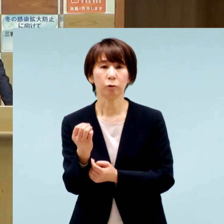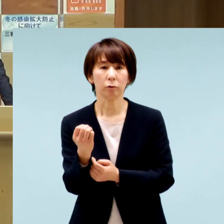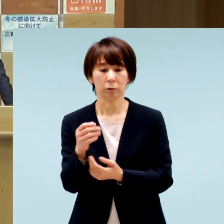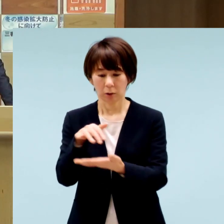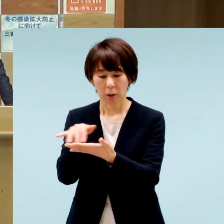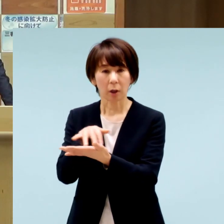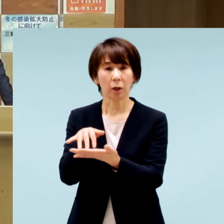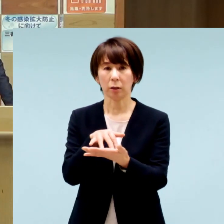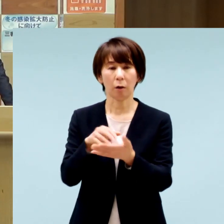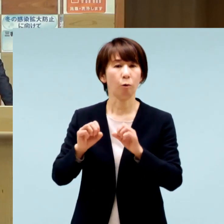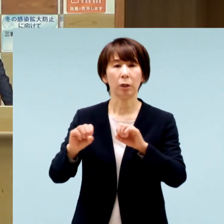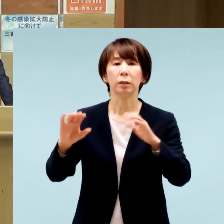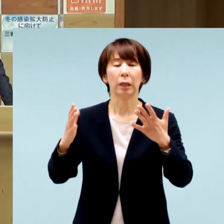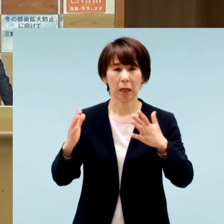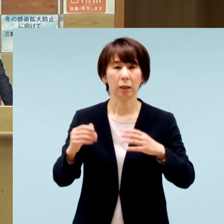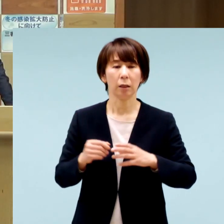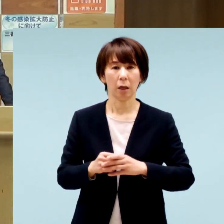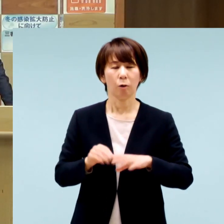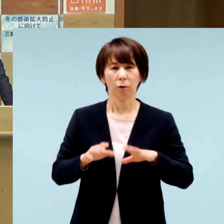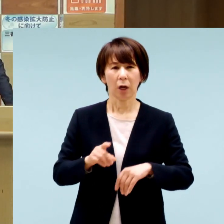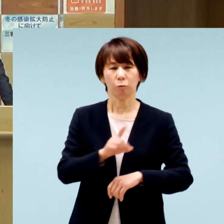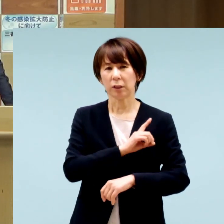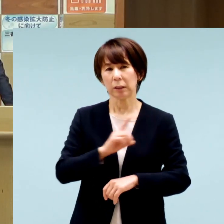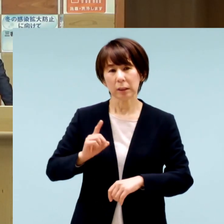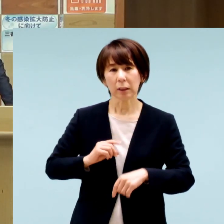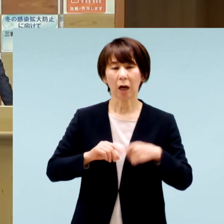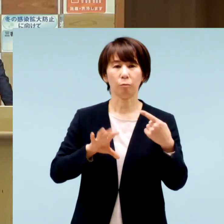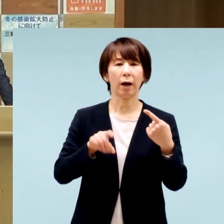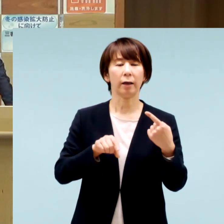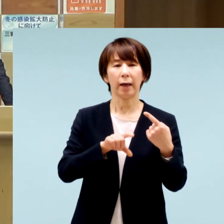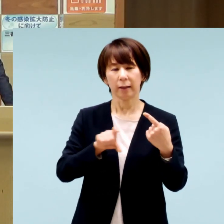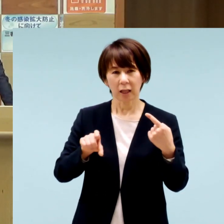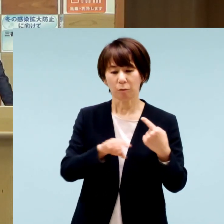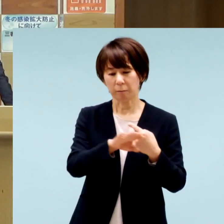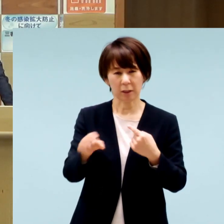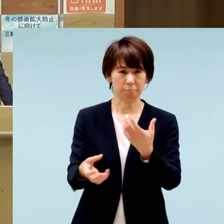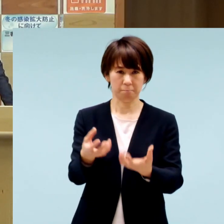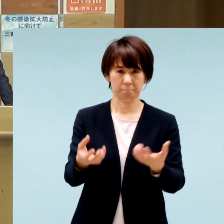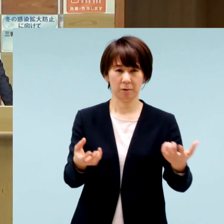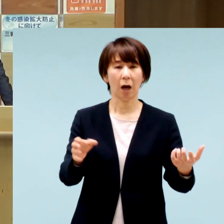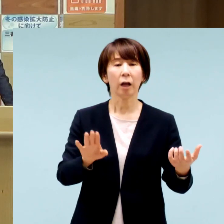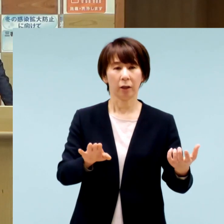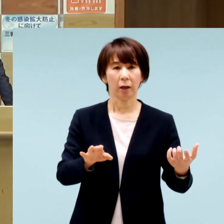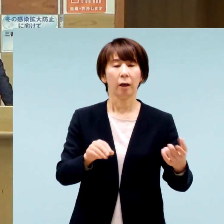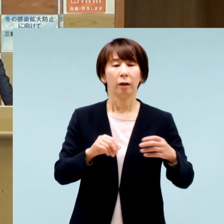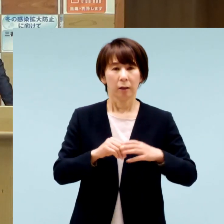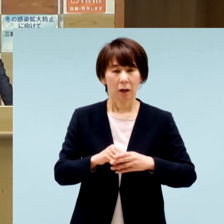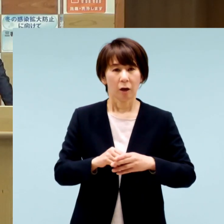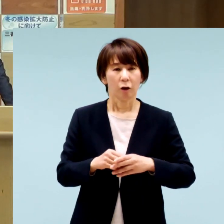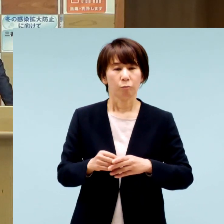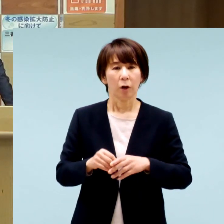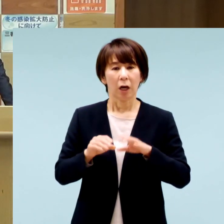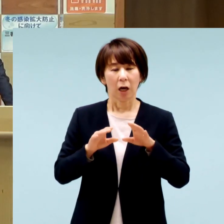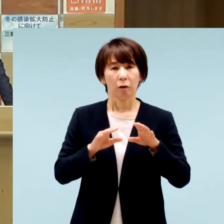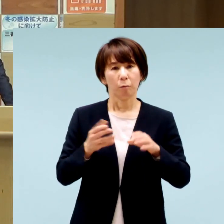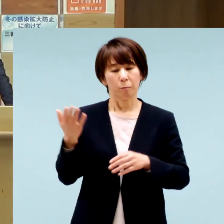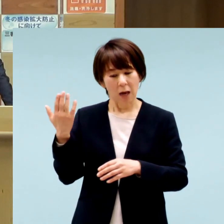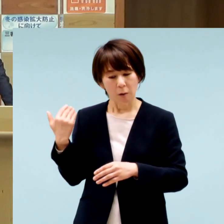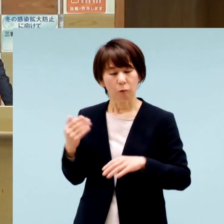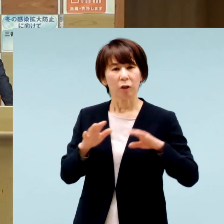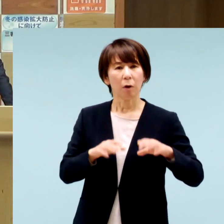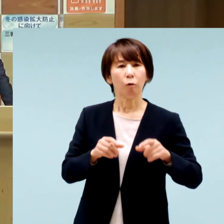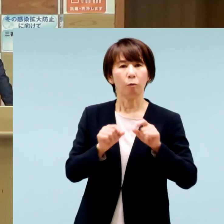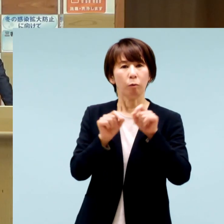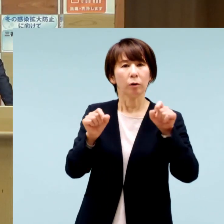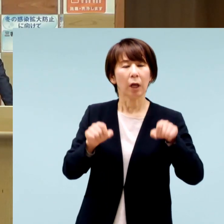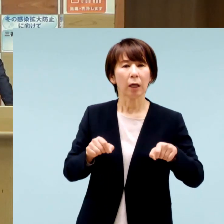ながわーってなっただけで、ですからそういった今まで何回もこう言われてきた問題っていうのを、まあ、この際、国会議員の